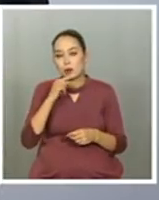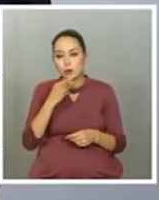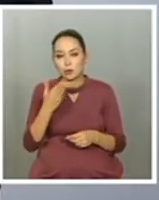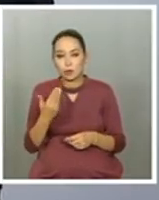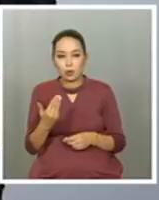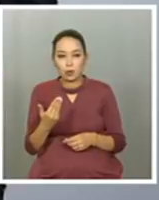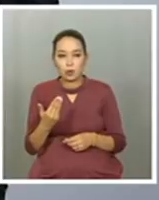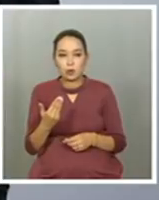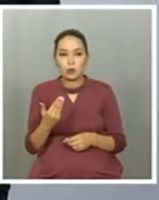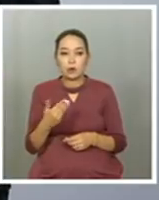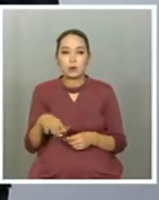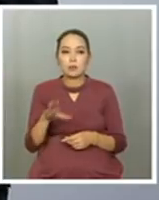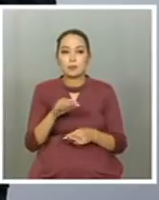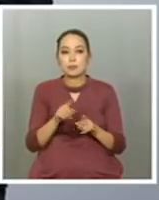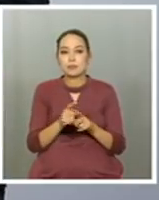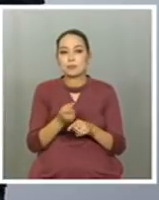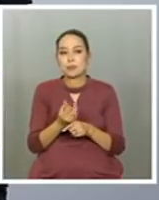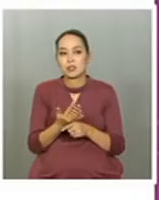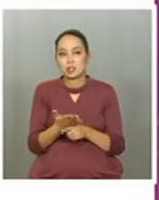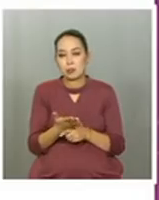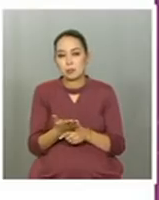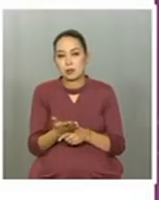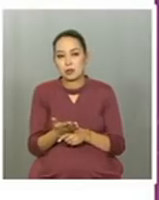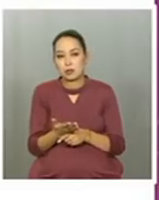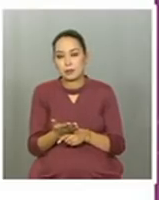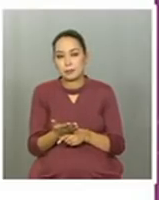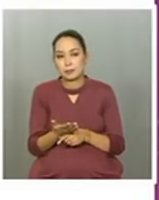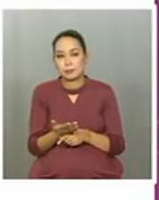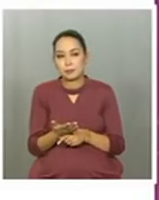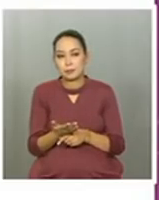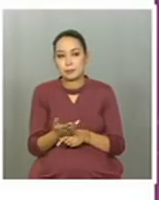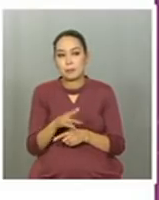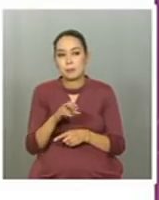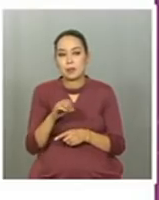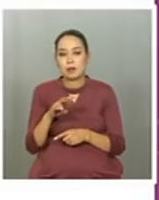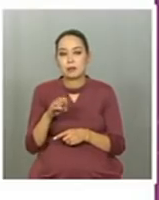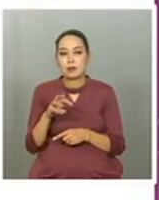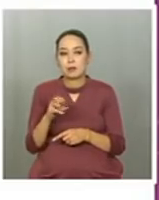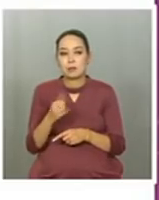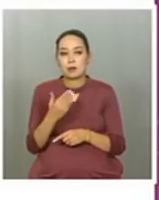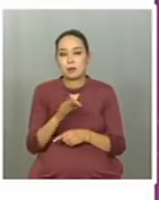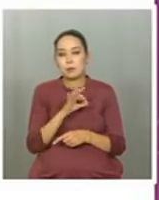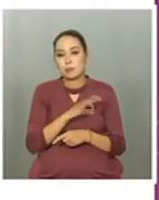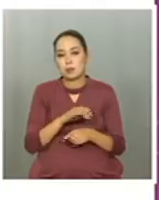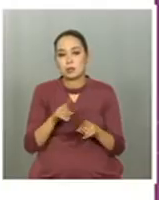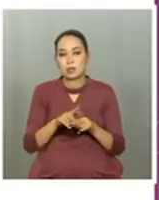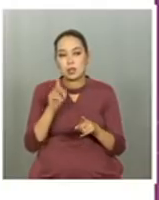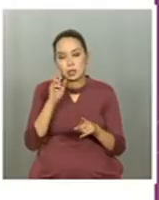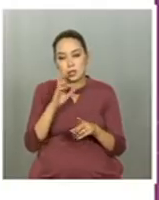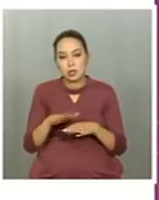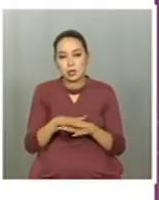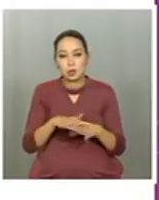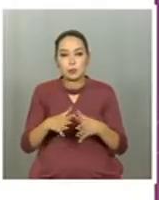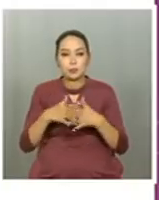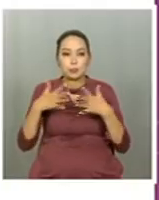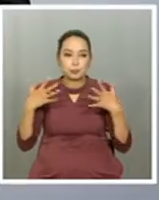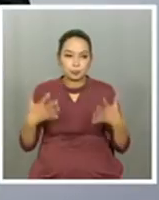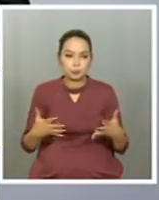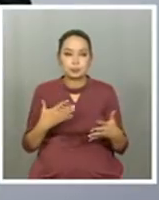экономикалық секторда біршама, яғни Панама каналын пайдалану арқылы мемлекеттерге үлкен мүмкіншілік ашып